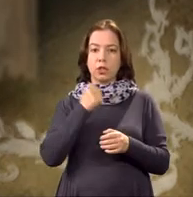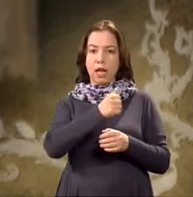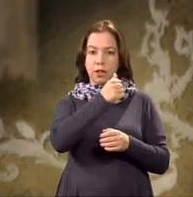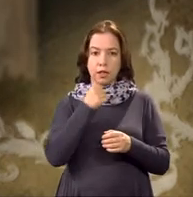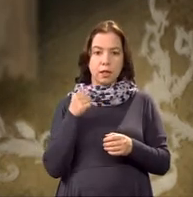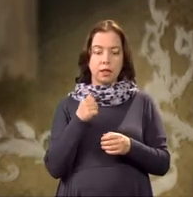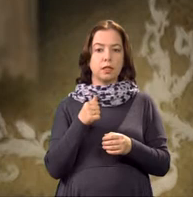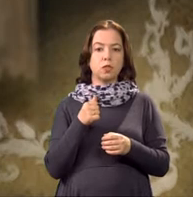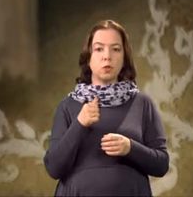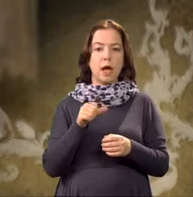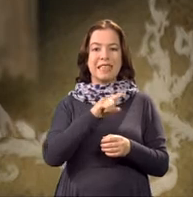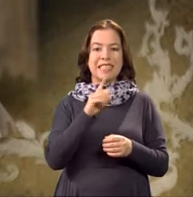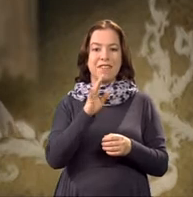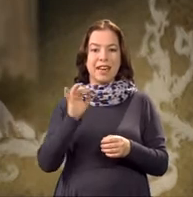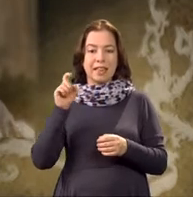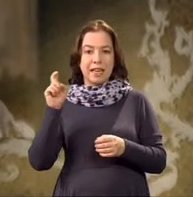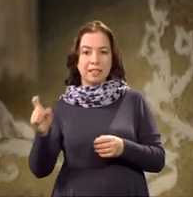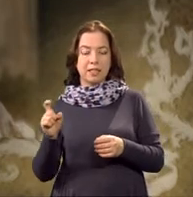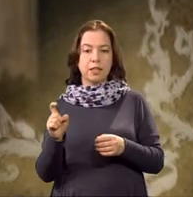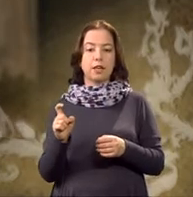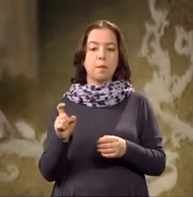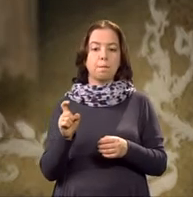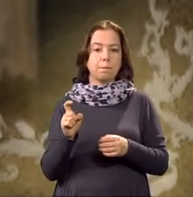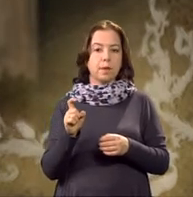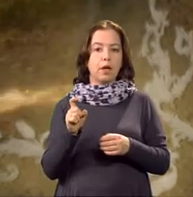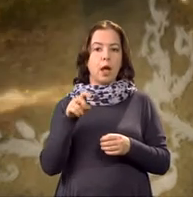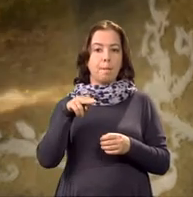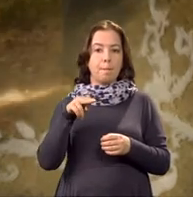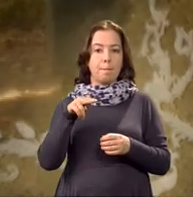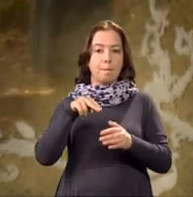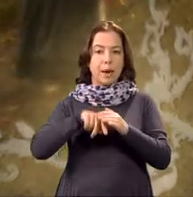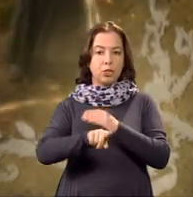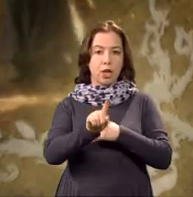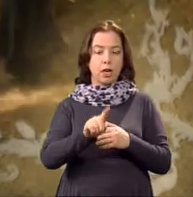давніх печер, була проста, благочестива жінка Феодосія.